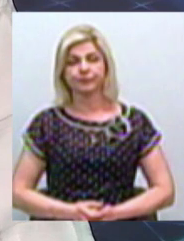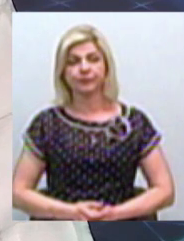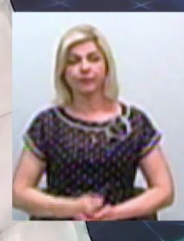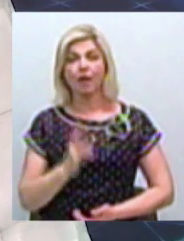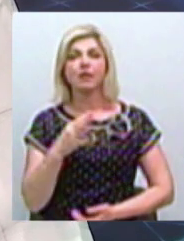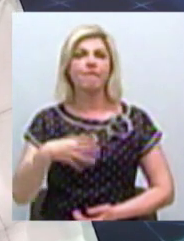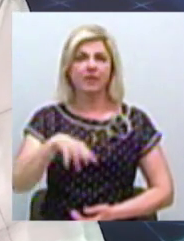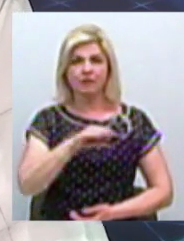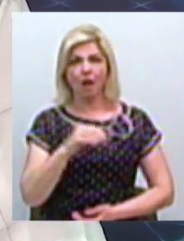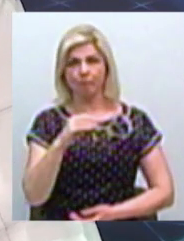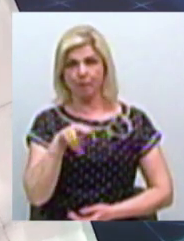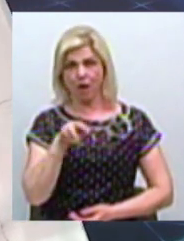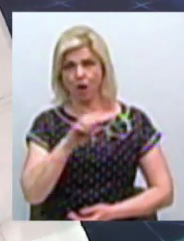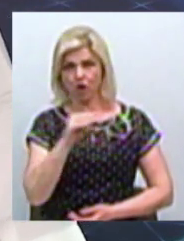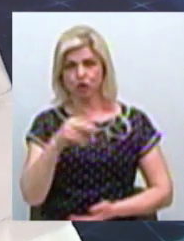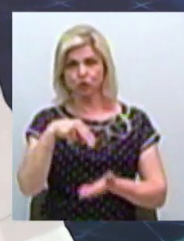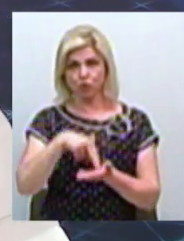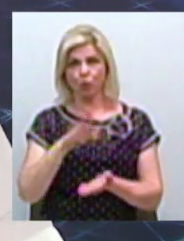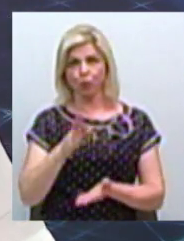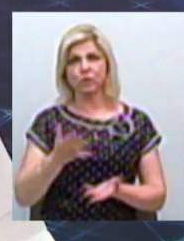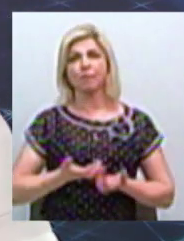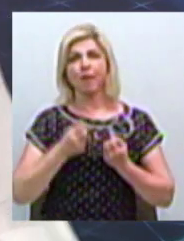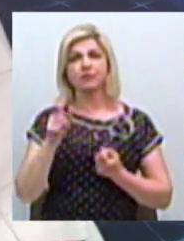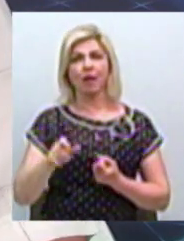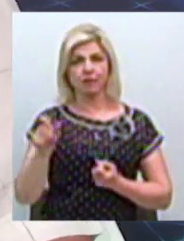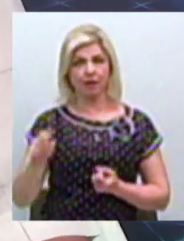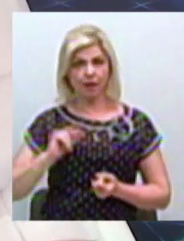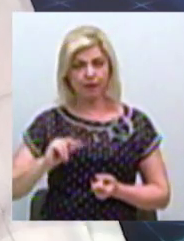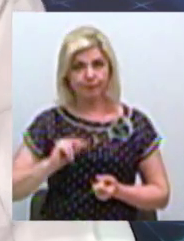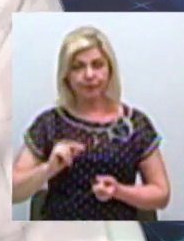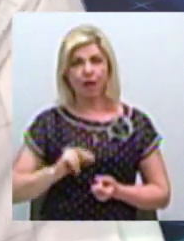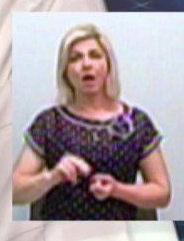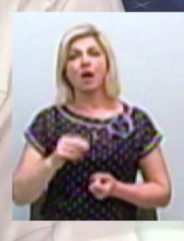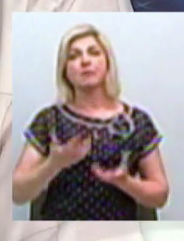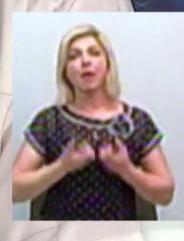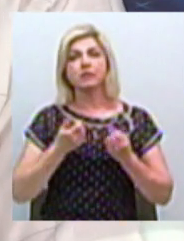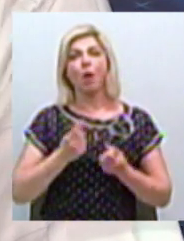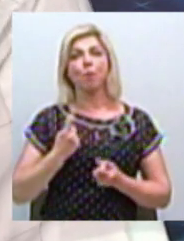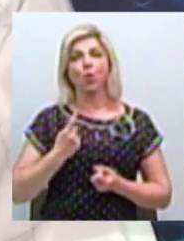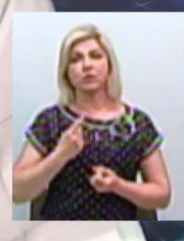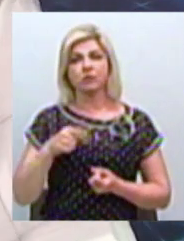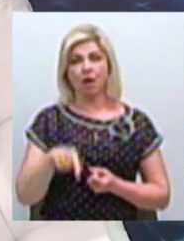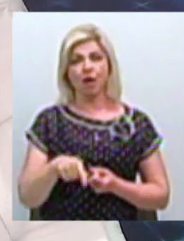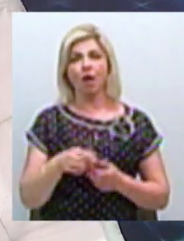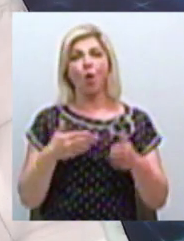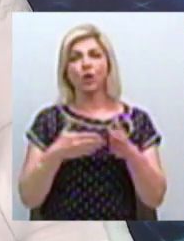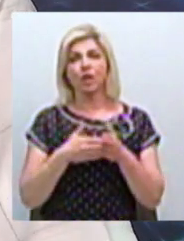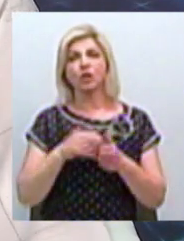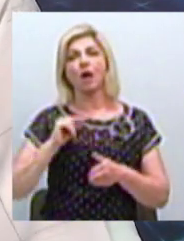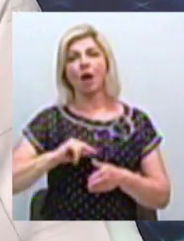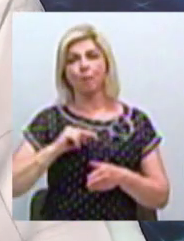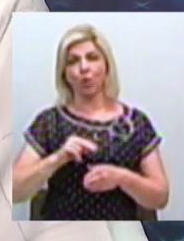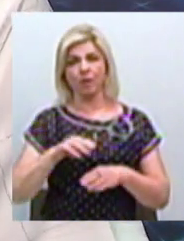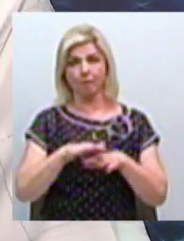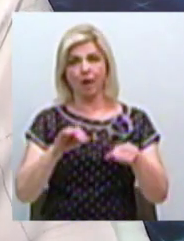На всіх пляжах будуть стояти спасателі, робота спасательного поста ограничивается временем работы пляжа, то